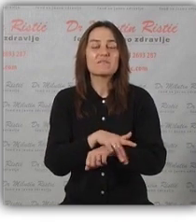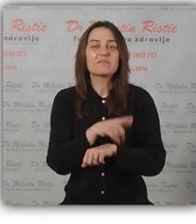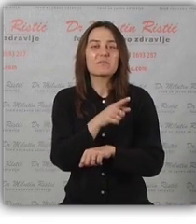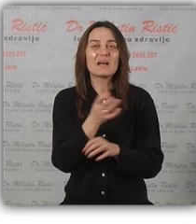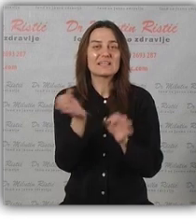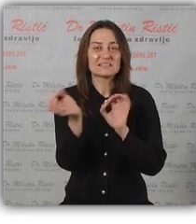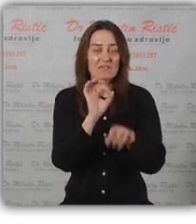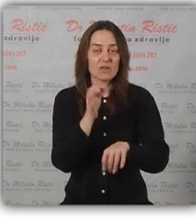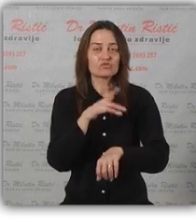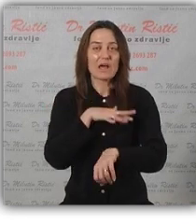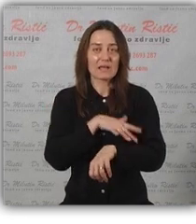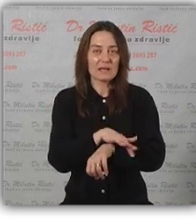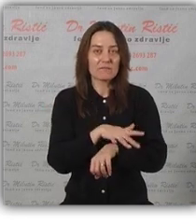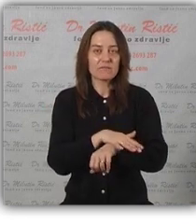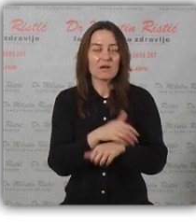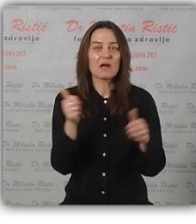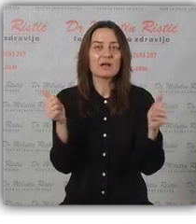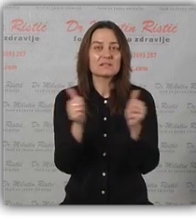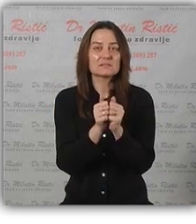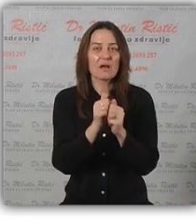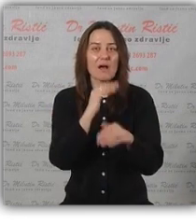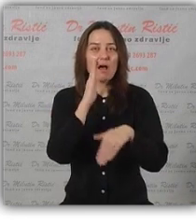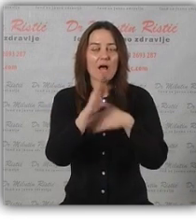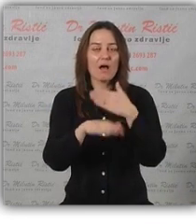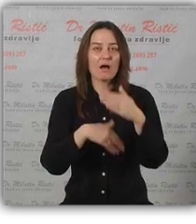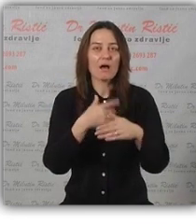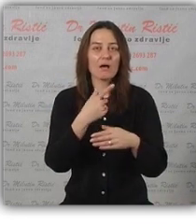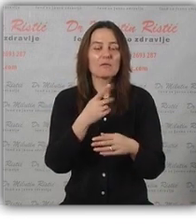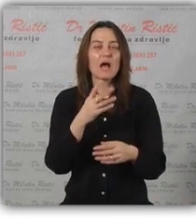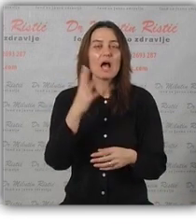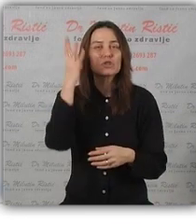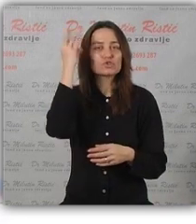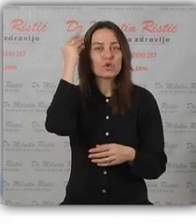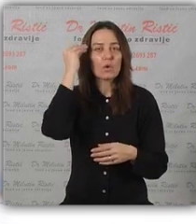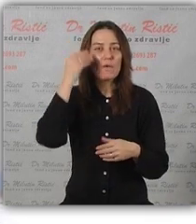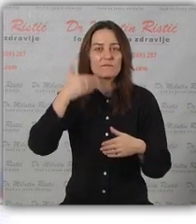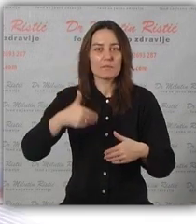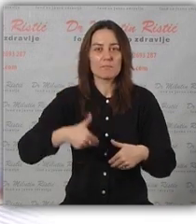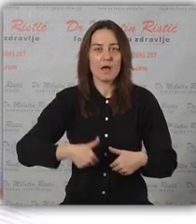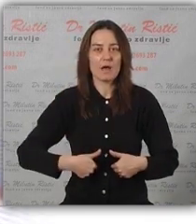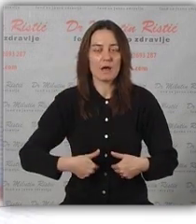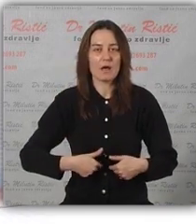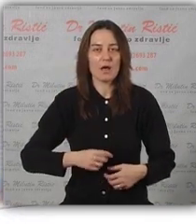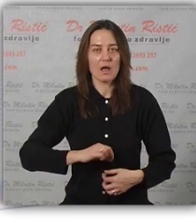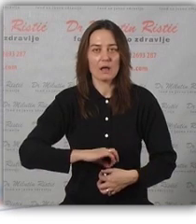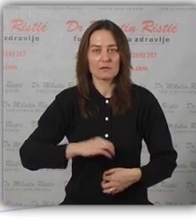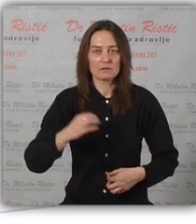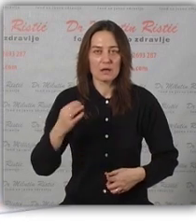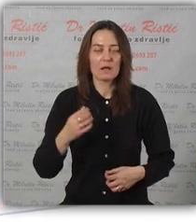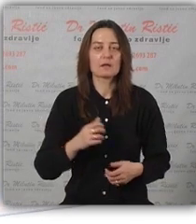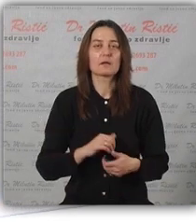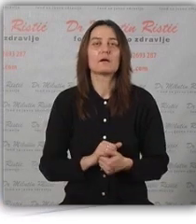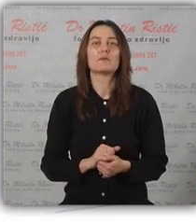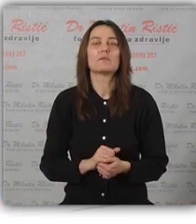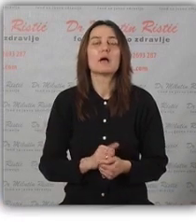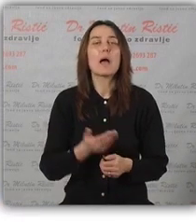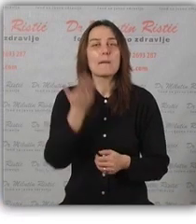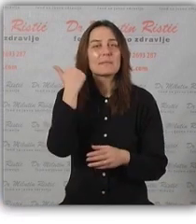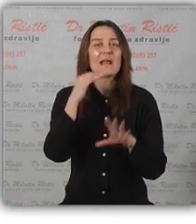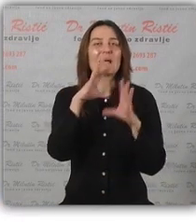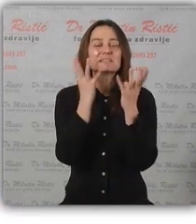interakcije krvi, sveže arterijske krvi sa digestivnim sokovima digestivnog